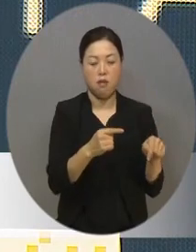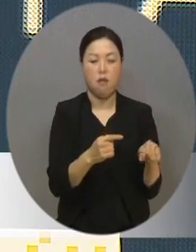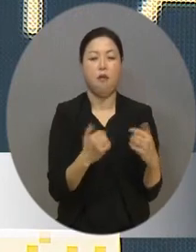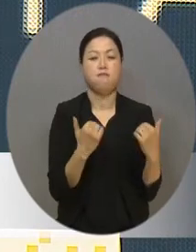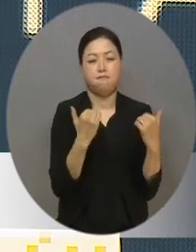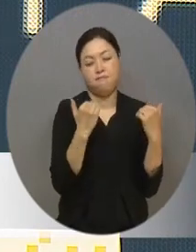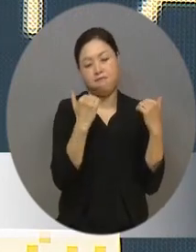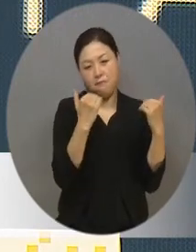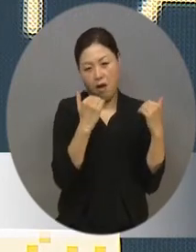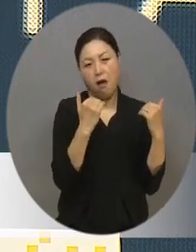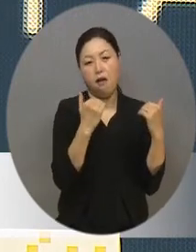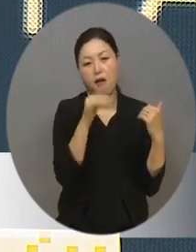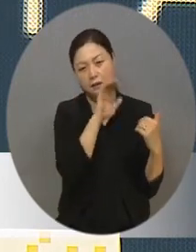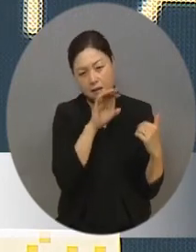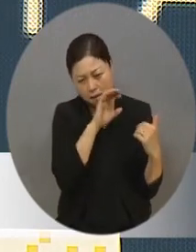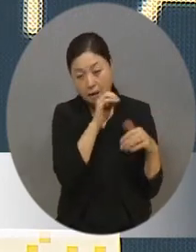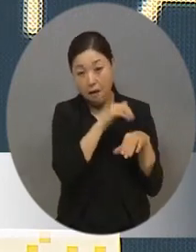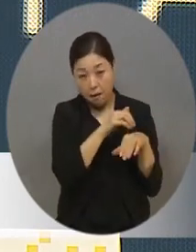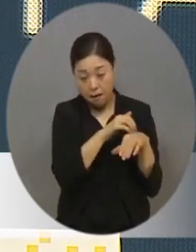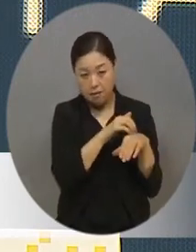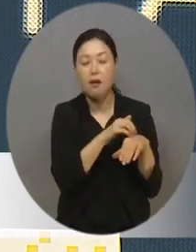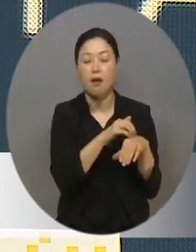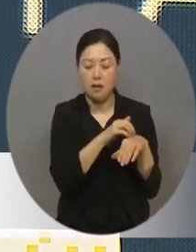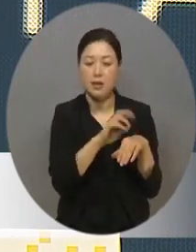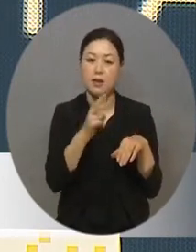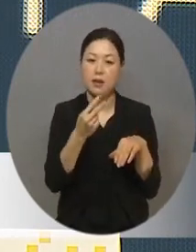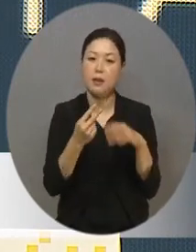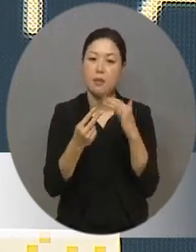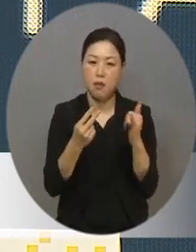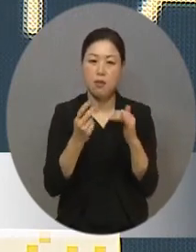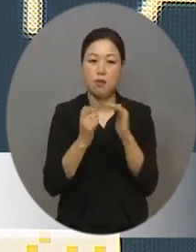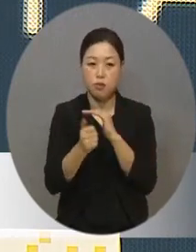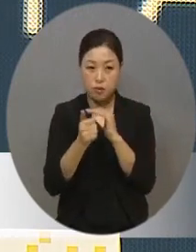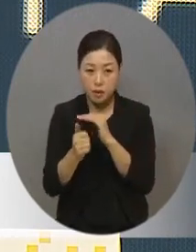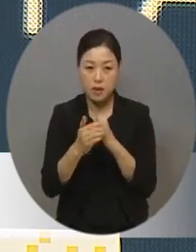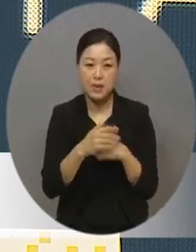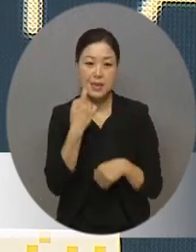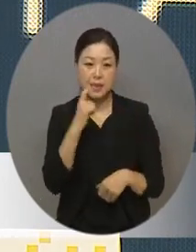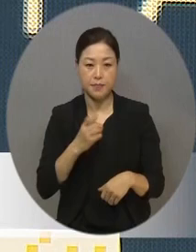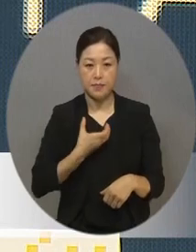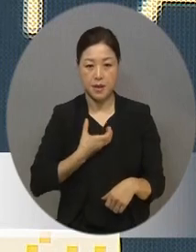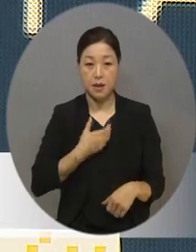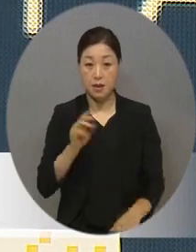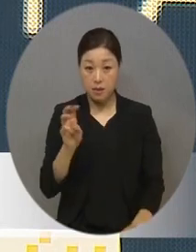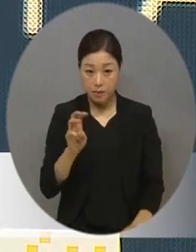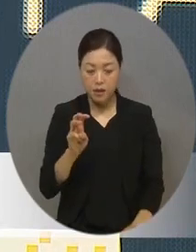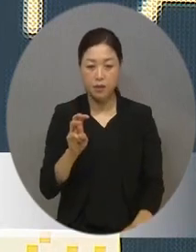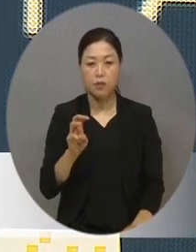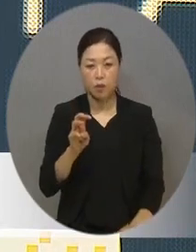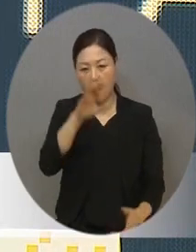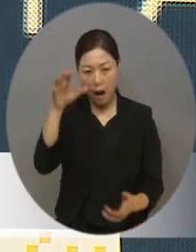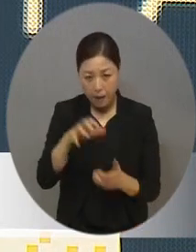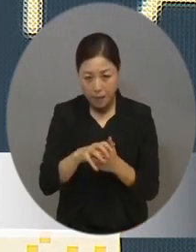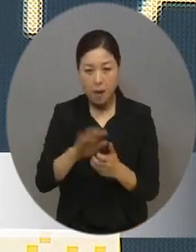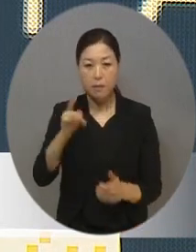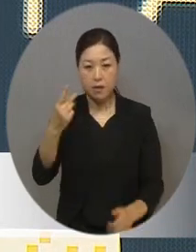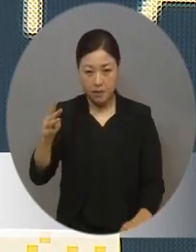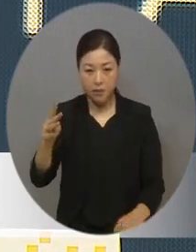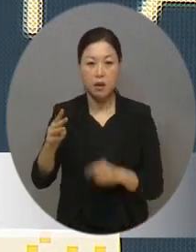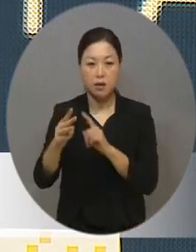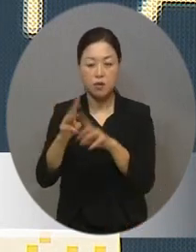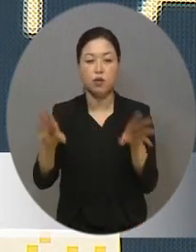명의 선수들이 금메달 30개를 포함한 103개의 메달을 획득하여 종합